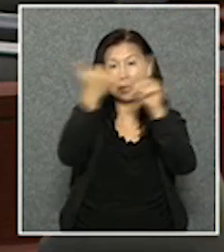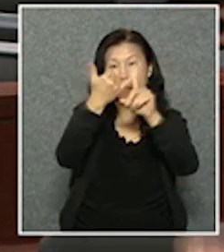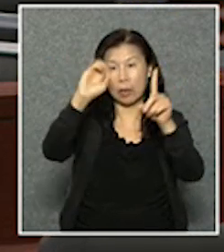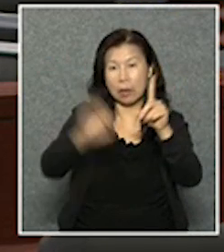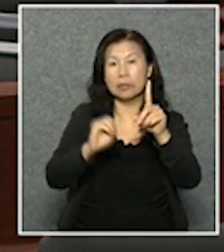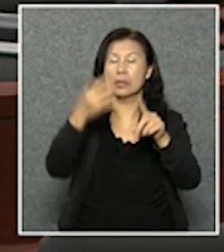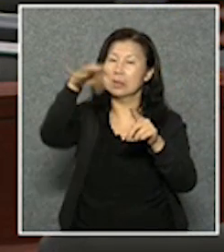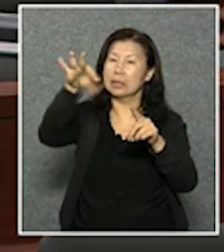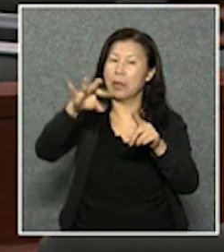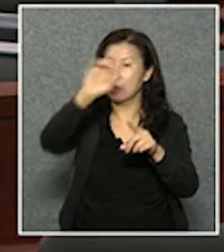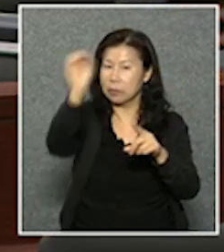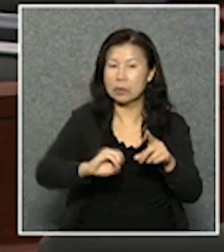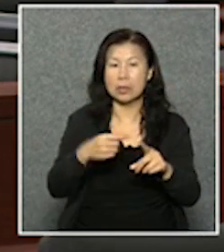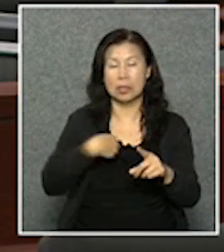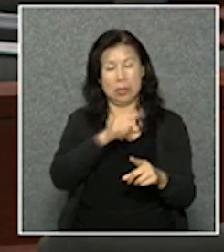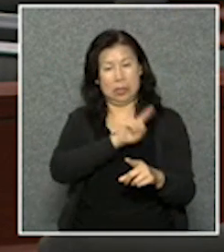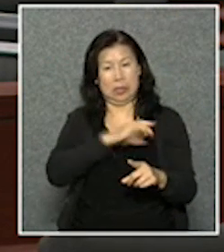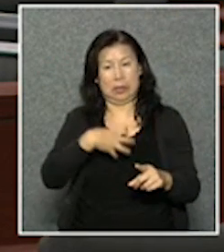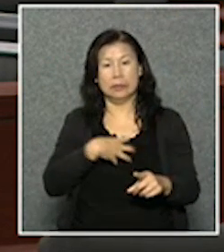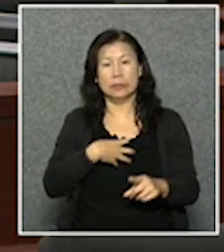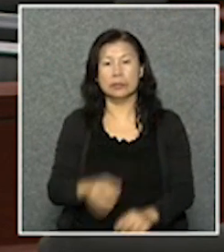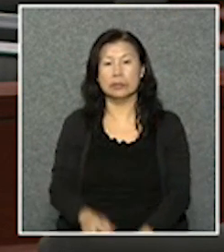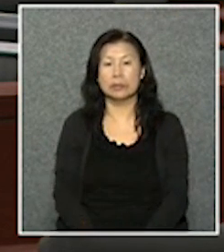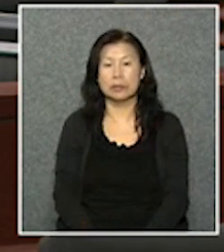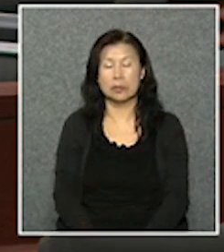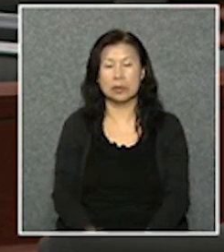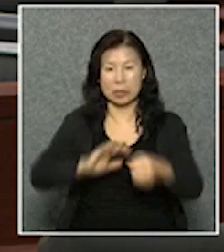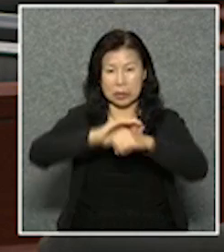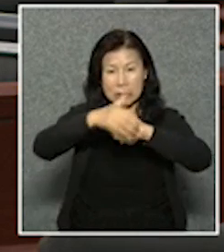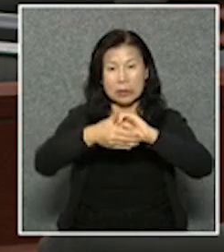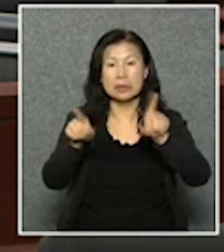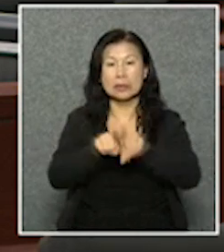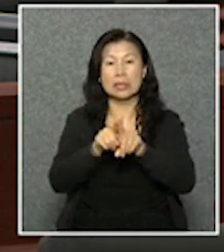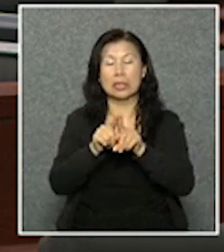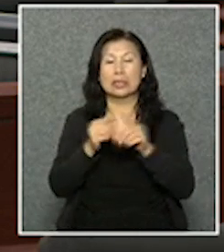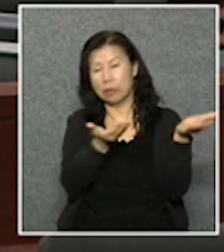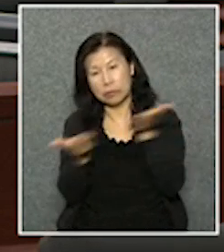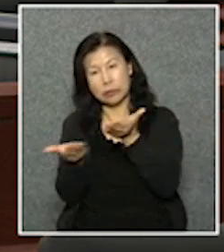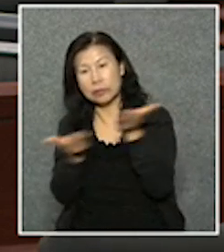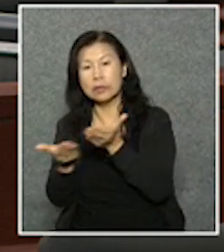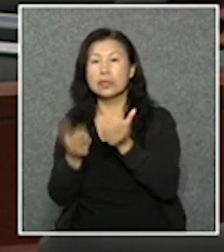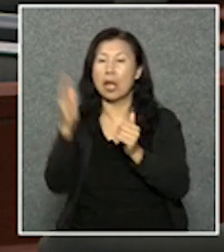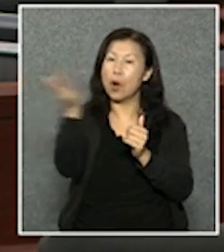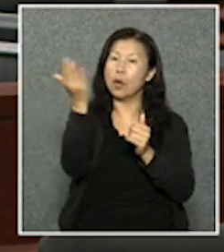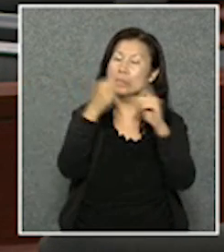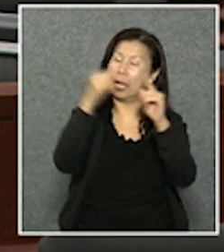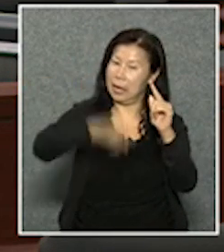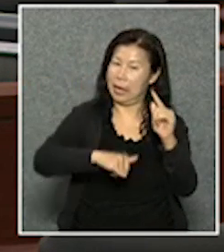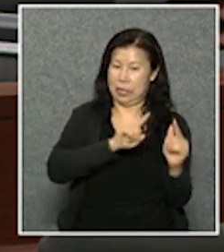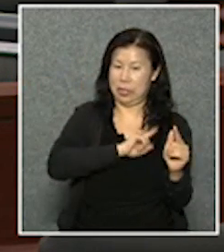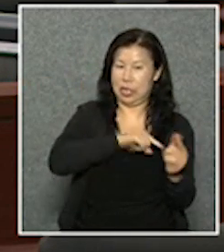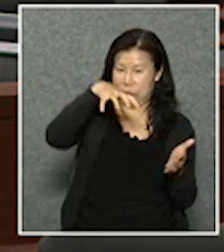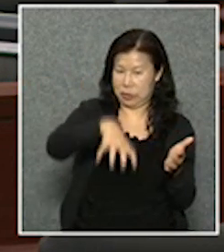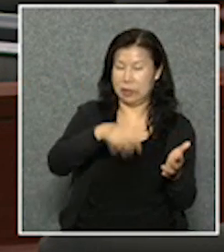十幾個percent嘅。咁咧，即係我覺得咧，即係呢一個咧，其實全世界都 boom 緊，都歡迎旅客嚟呢度。即係嚟佢